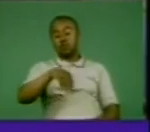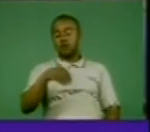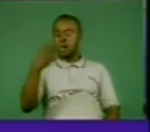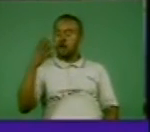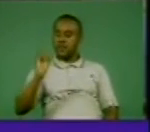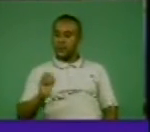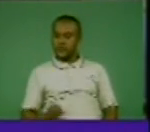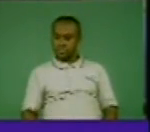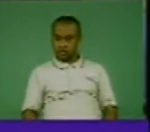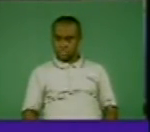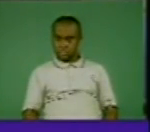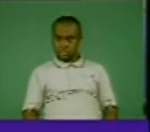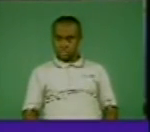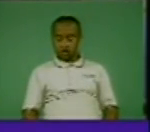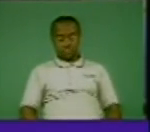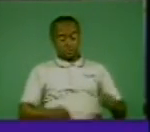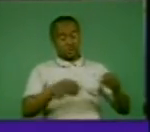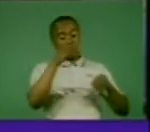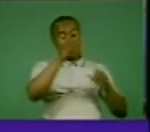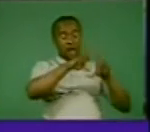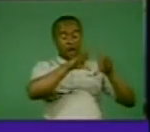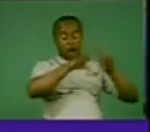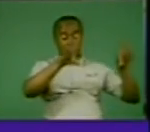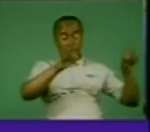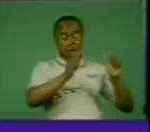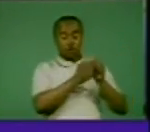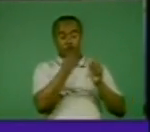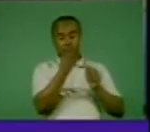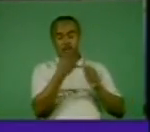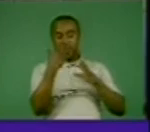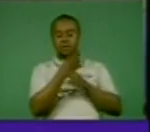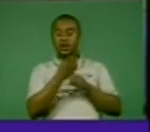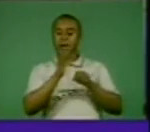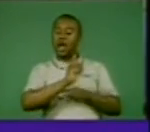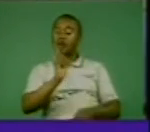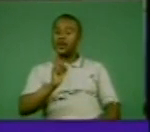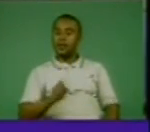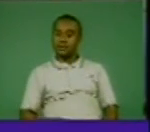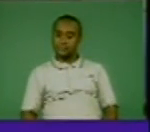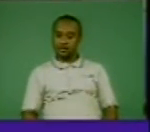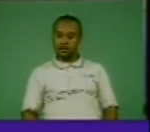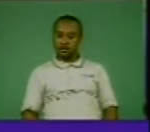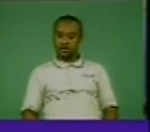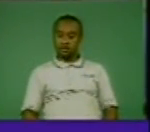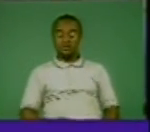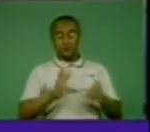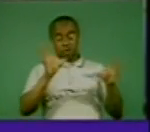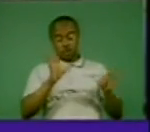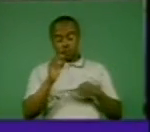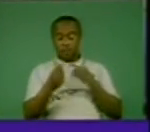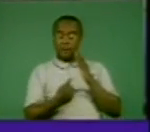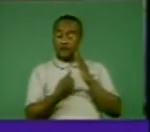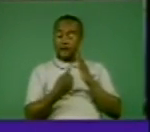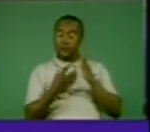hapana ilikuwa ni kwenye ibara ya 11. Jumla ya matokeo ya hapana, kura